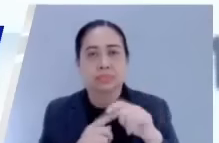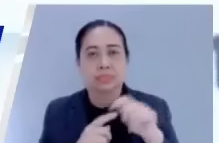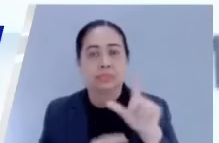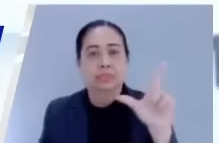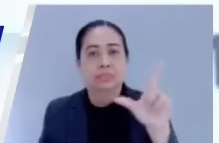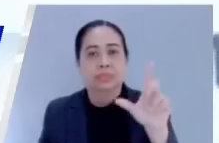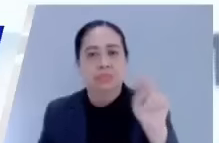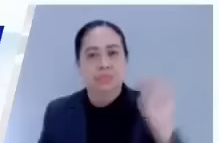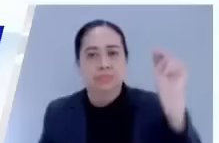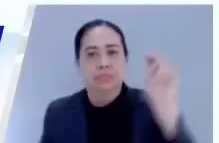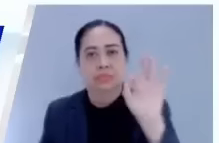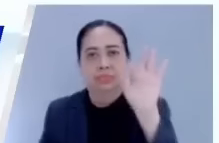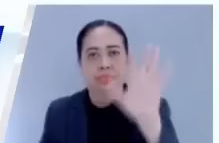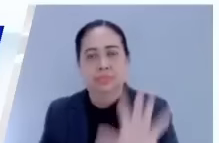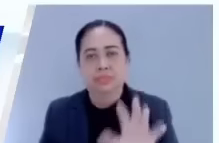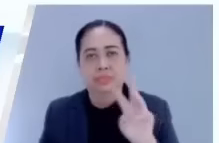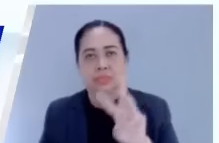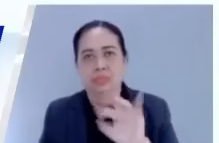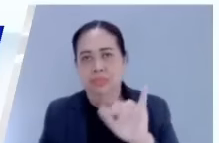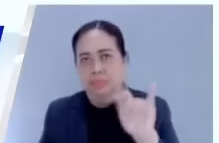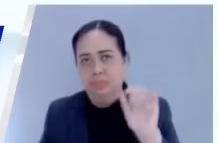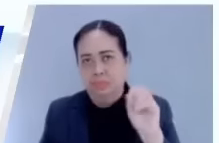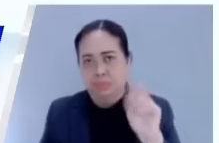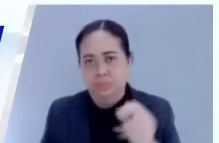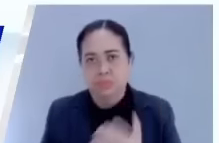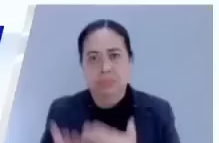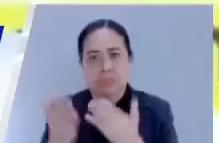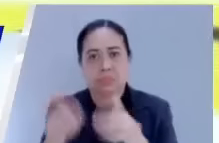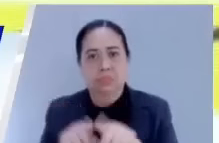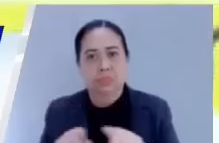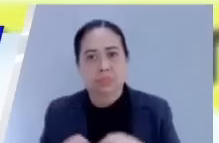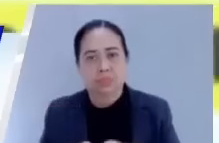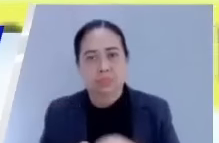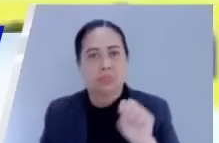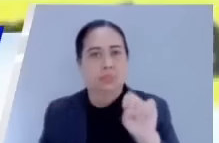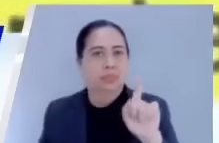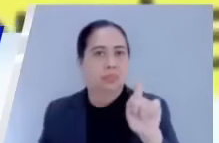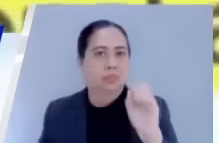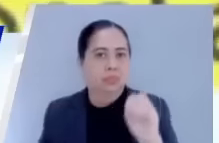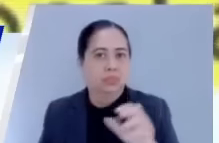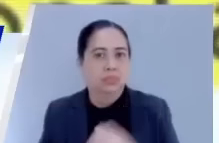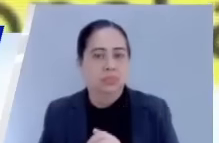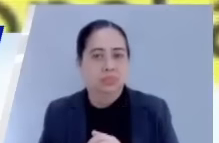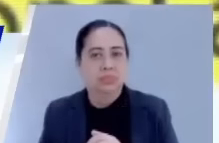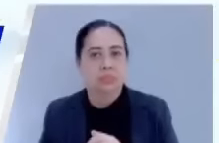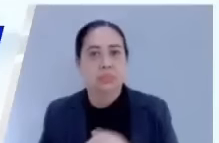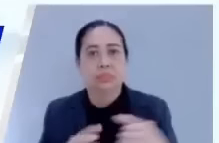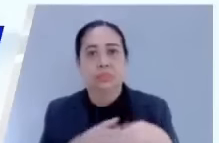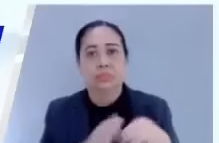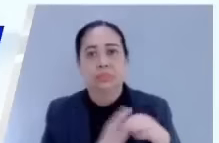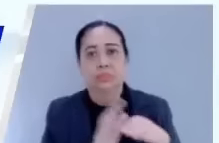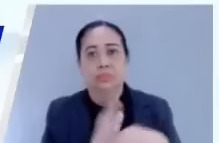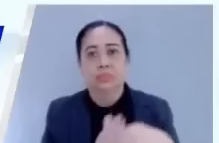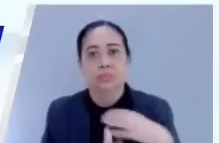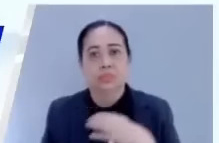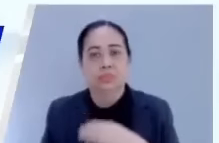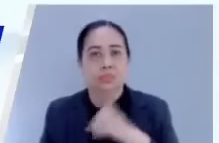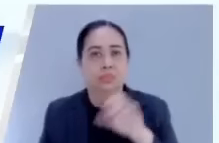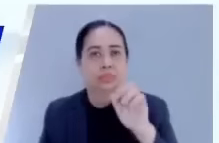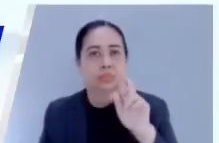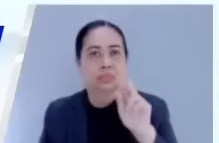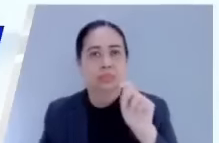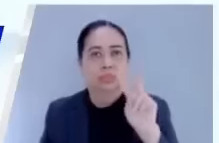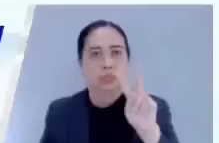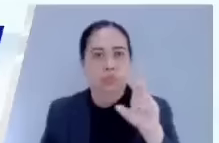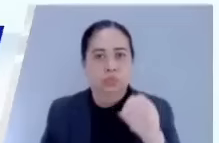na si Wilson Ahmad. Nag-file din ng COC si Sixto Lagare, incumbent party list Congressman Erwin Tulfo, gayon din ng abogadong